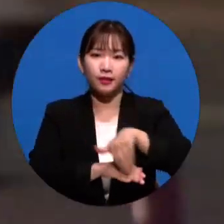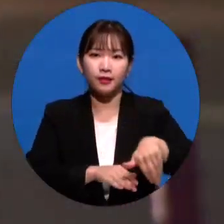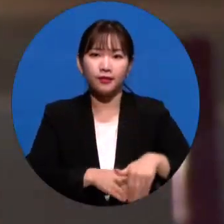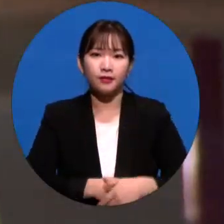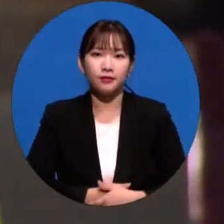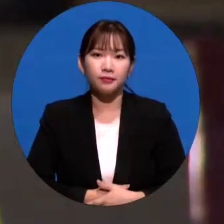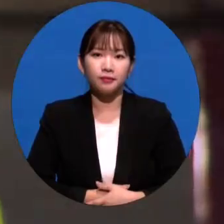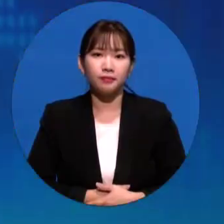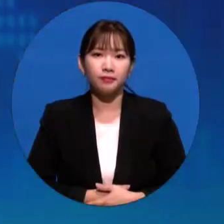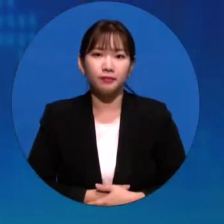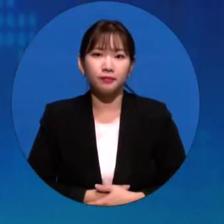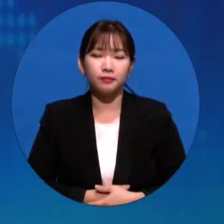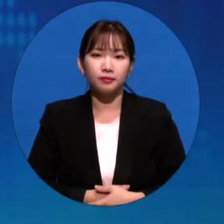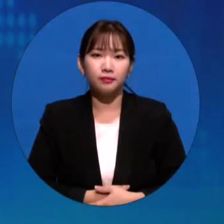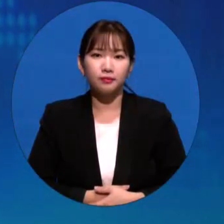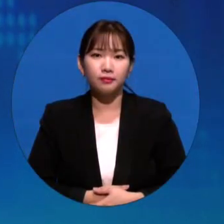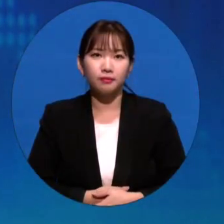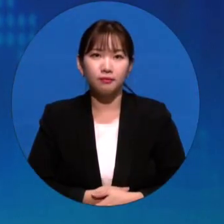예정입니다.